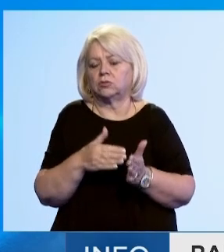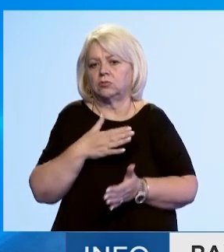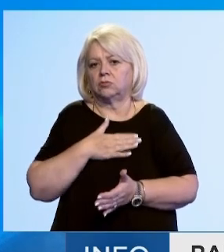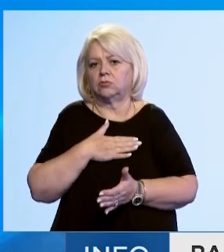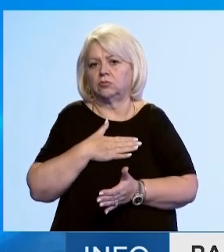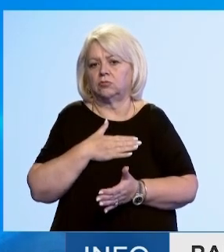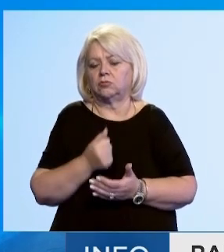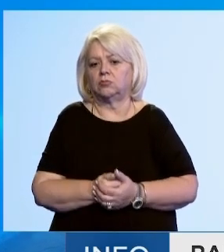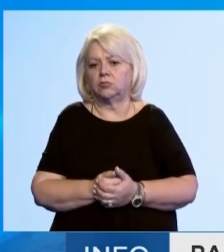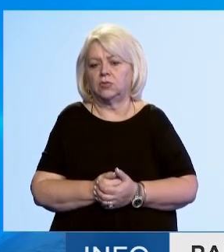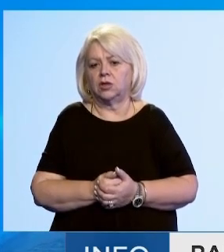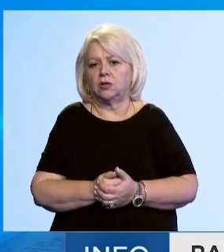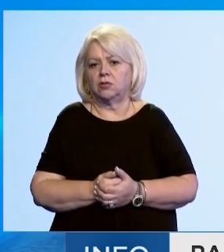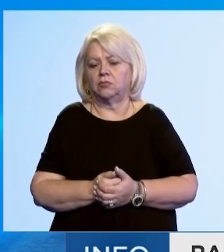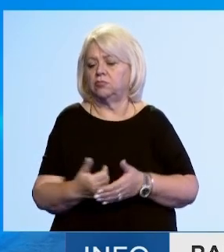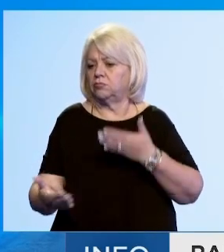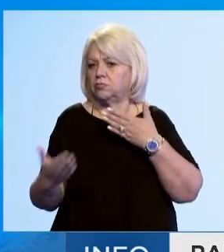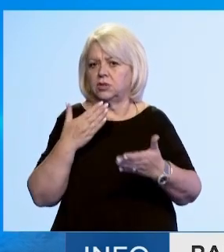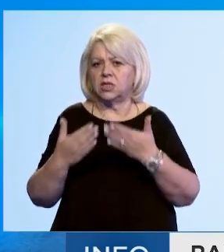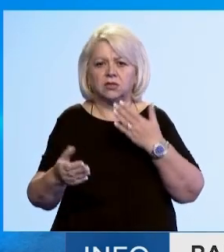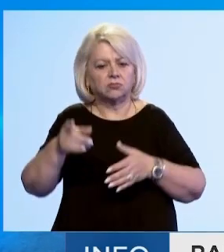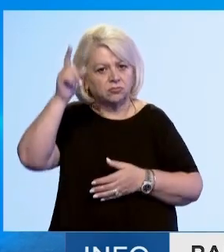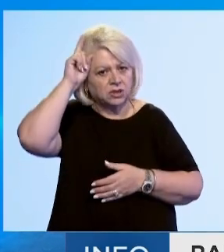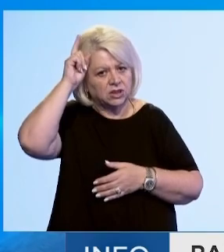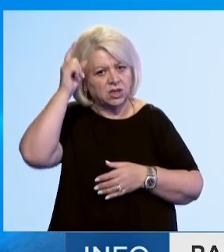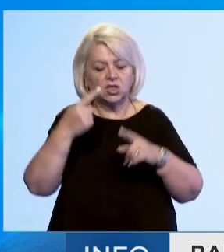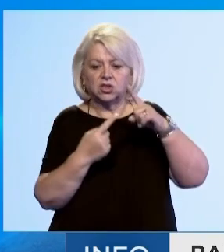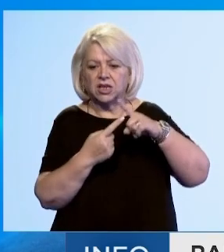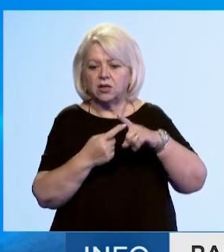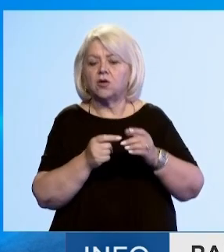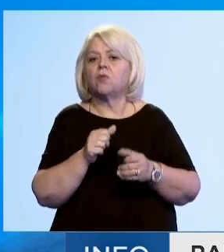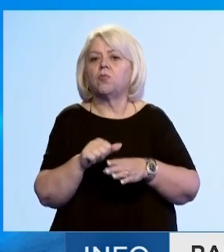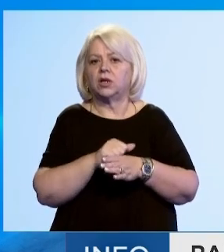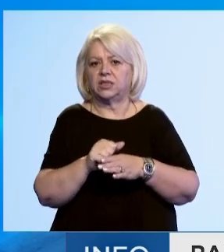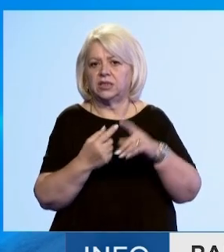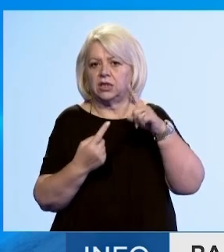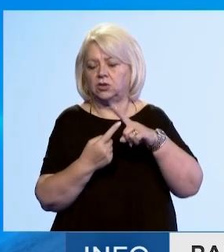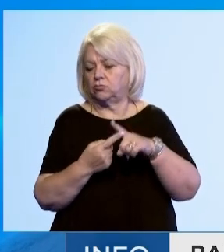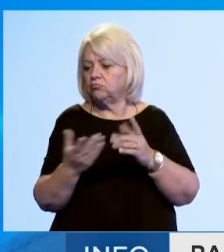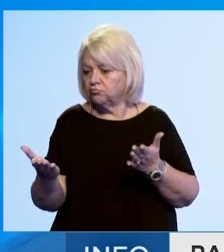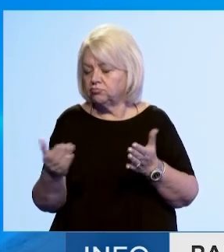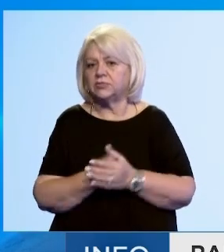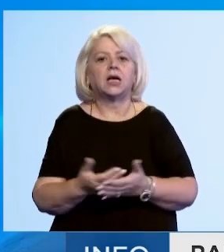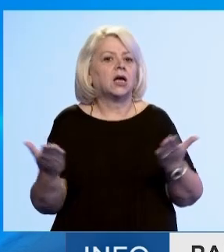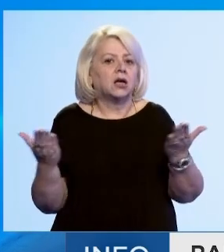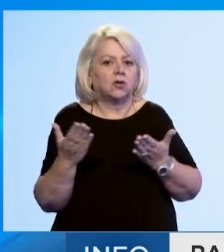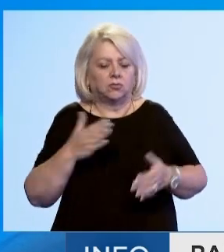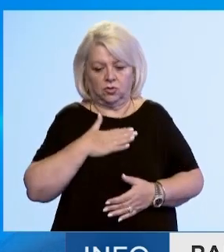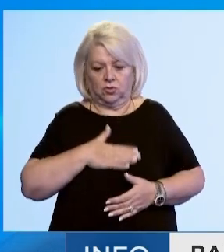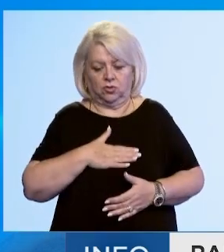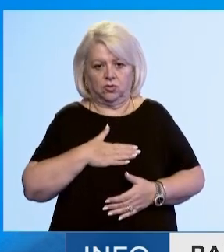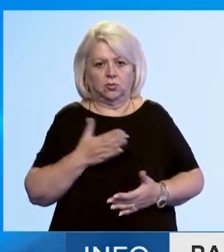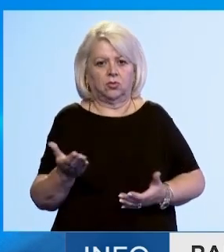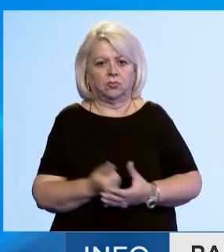samitin e procesit Berlinit në Tiranë në muajin tetor. Tirani. Dhe se si ne dëshirojmë që